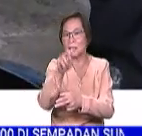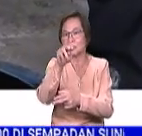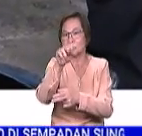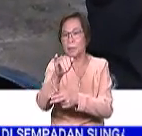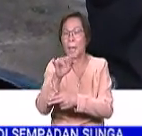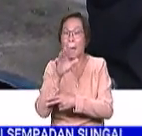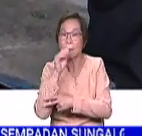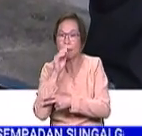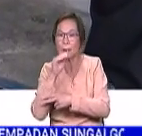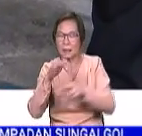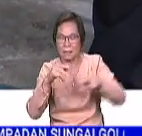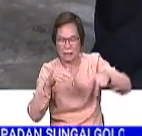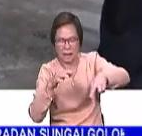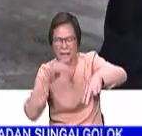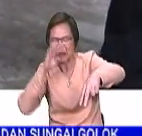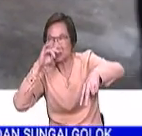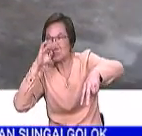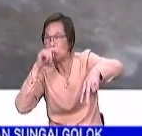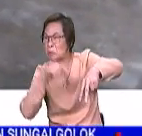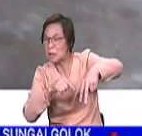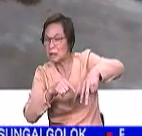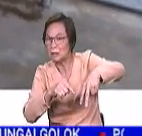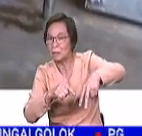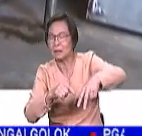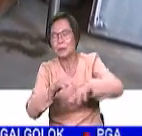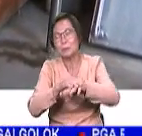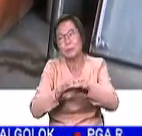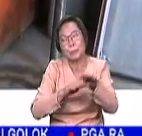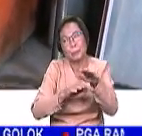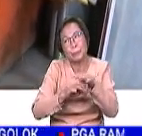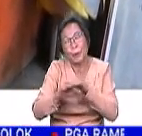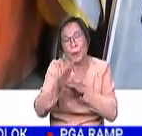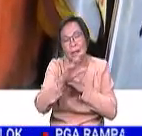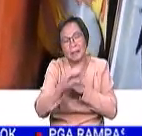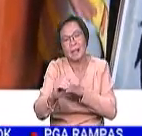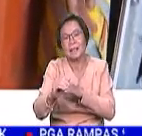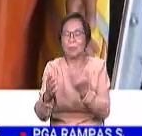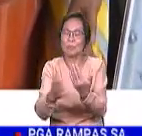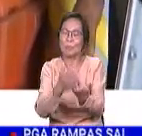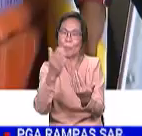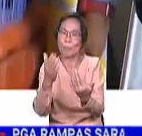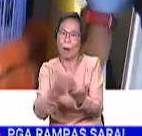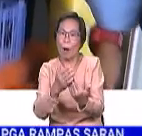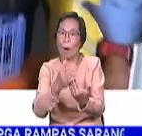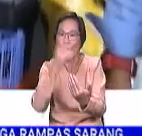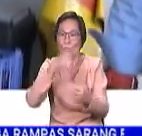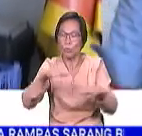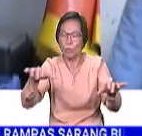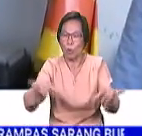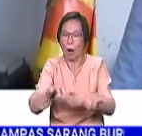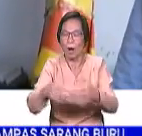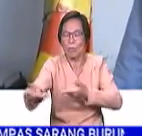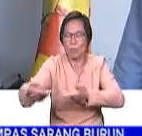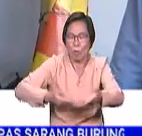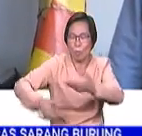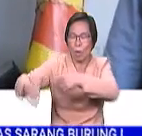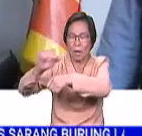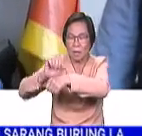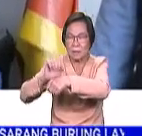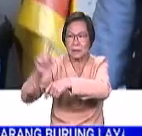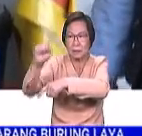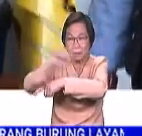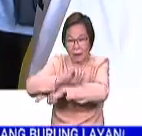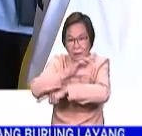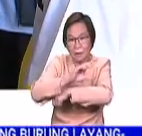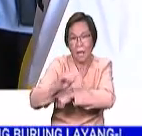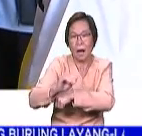Hasan berkata kaki palsu baru tersebut memberi keselesaan dan kemudahan kepadanya melakukan urusan harian